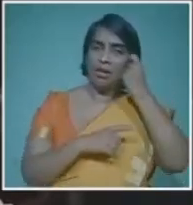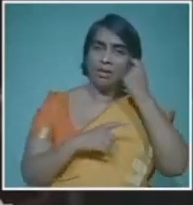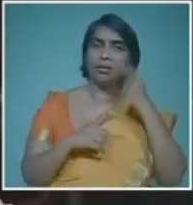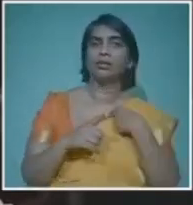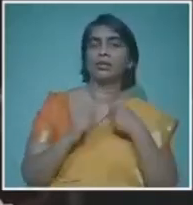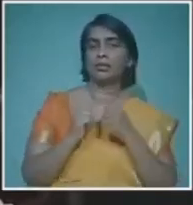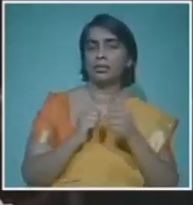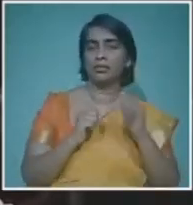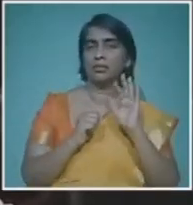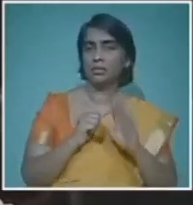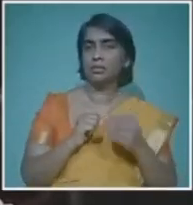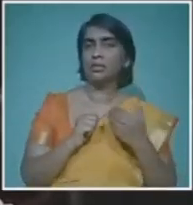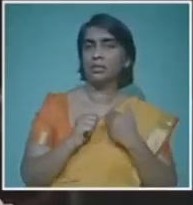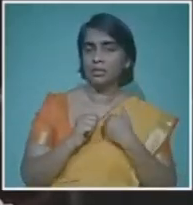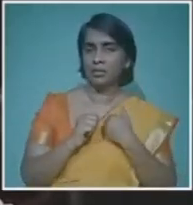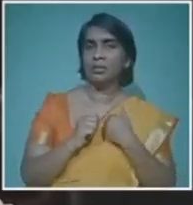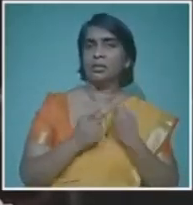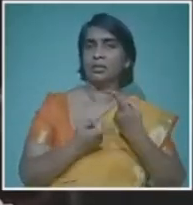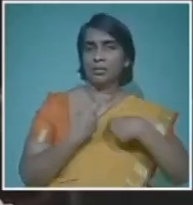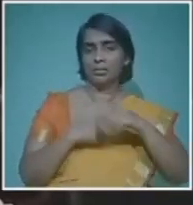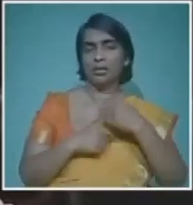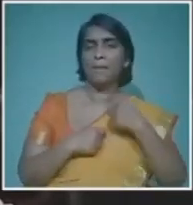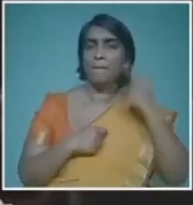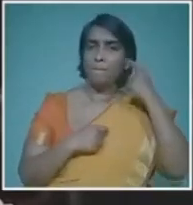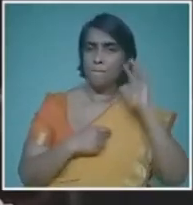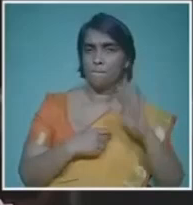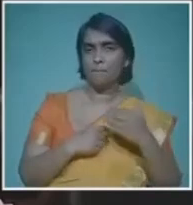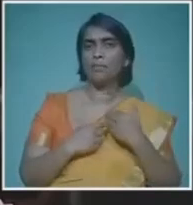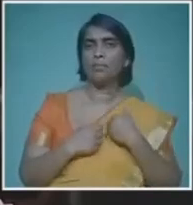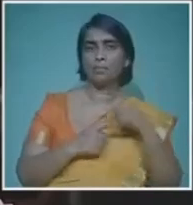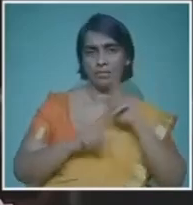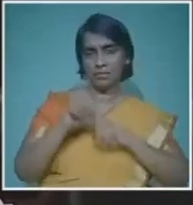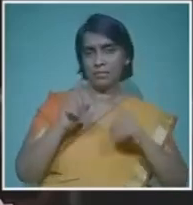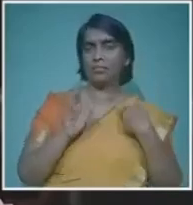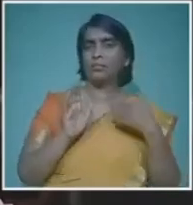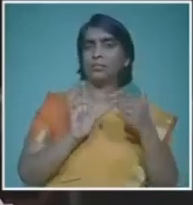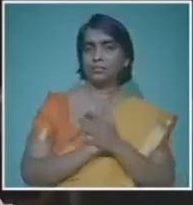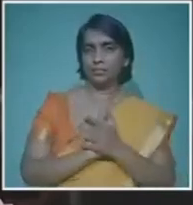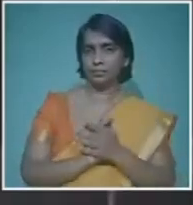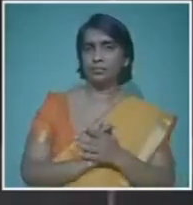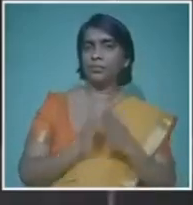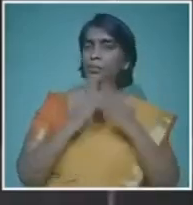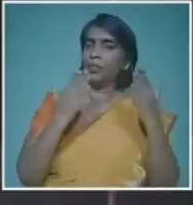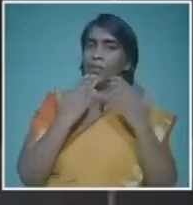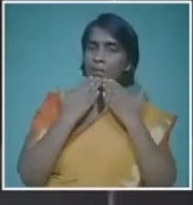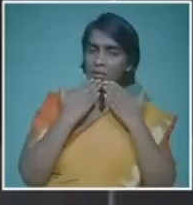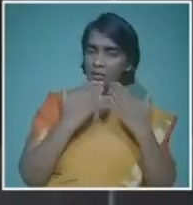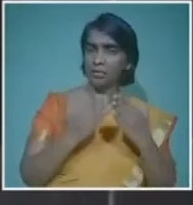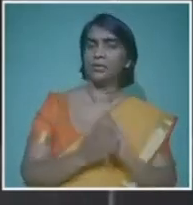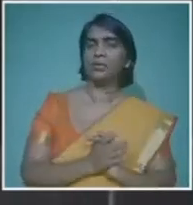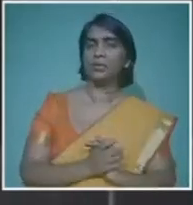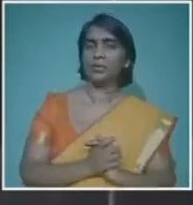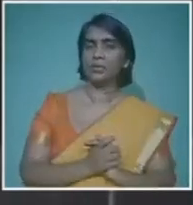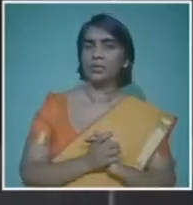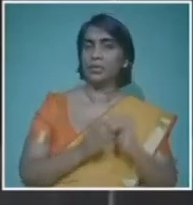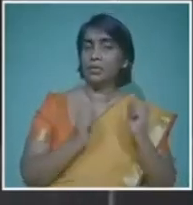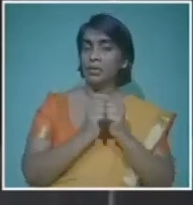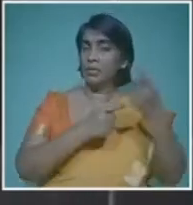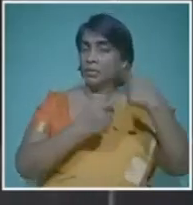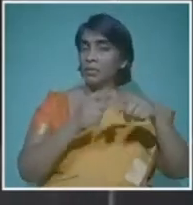මම මේවා කරේ නමුත් මම මේක රිවයිස් කරන්න බලාපොරොත්තු වෙනවා ඒකට මම සාකච්ඡාවක් තියෙනවා බොහොම ස්තුතියි ඒ ඉන්ඩස්ට්‍රි එකත්